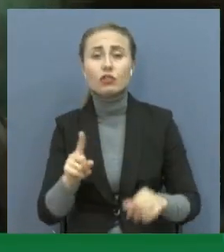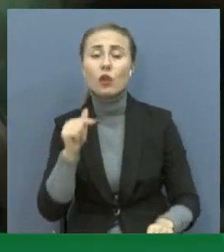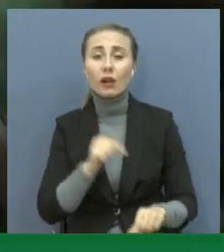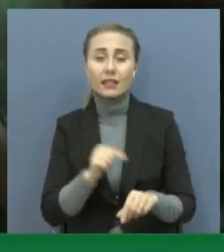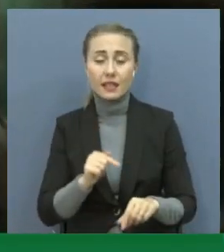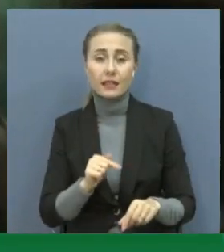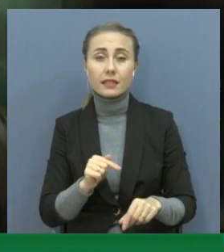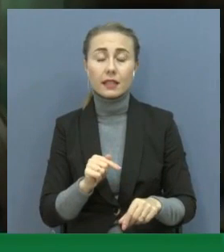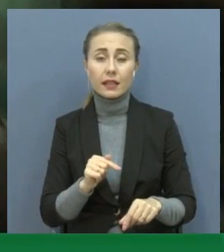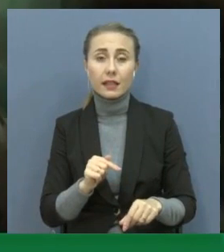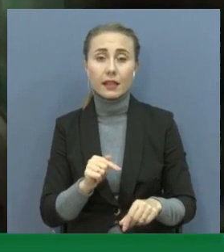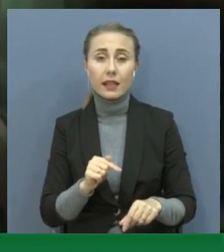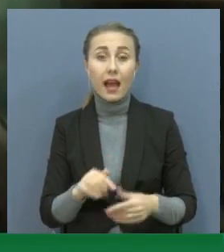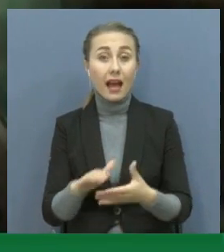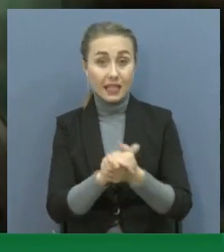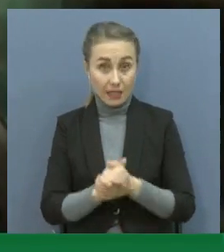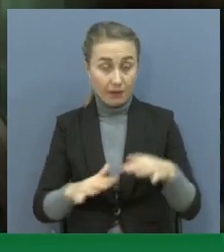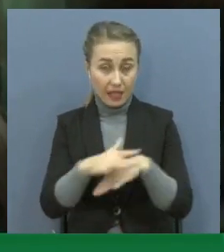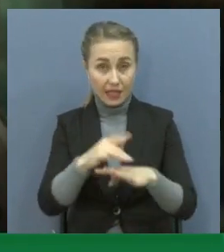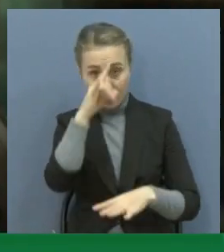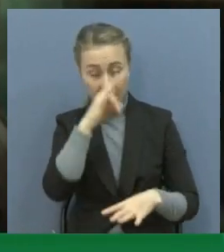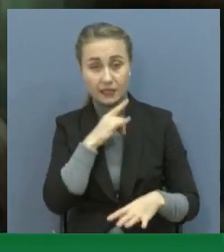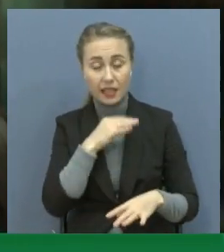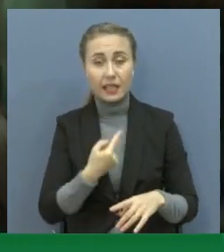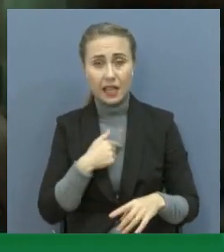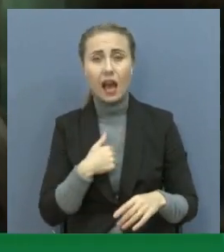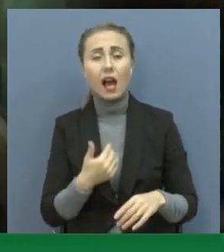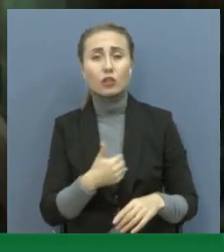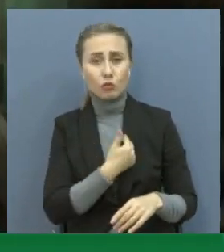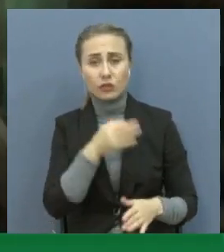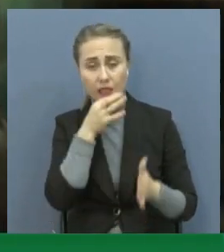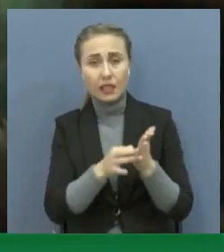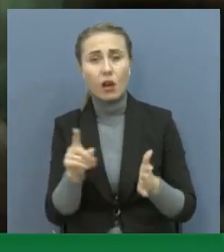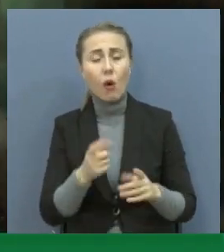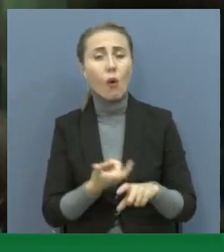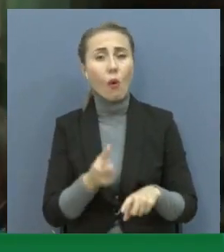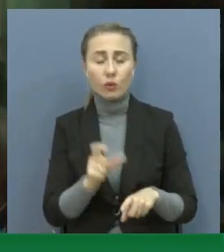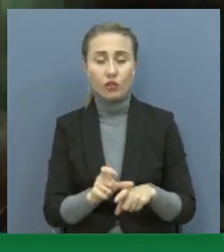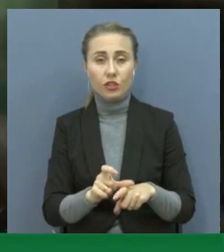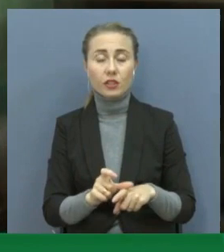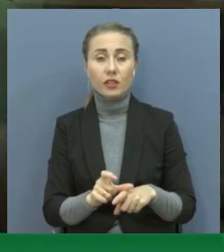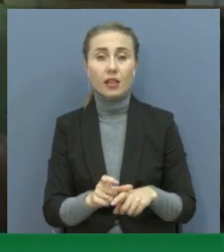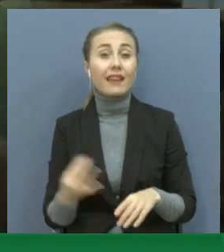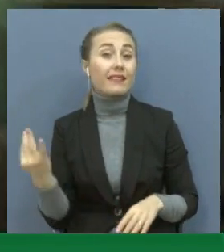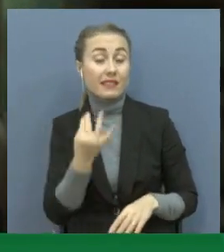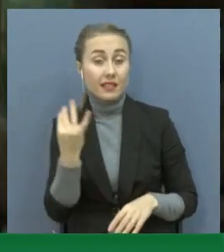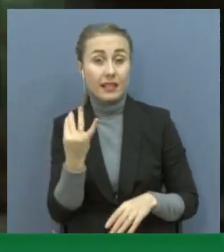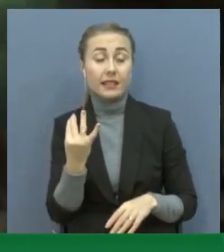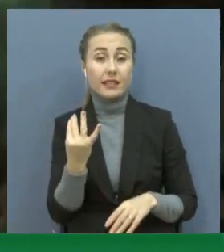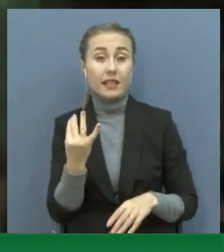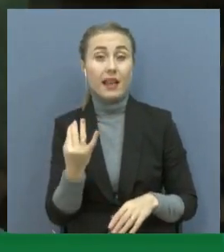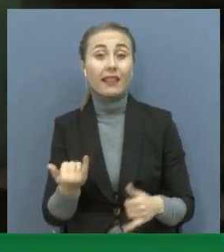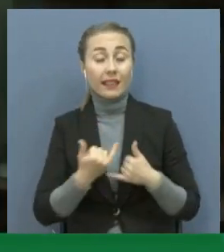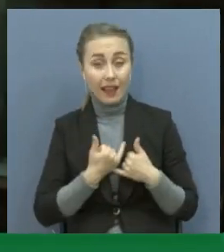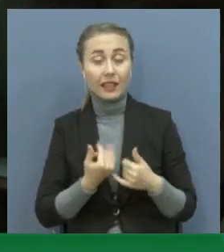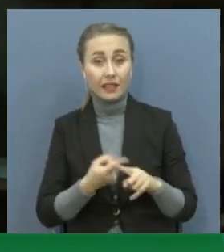касается ассамблеи народов Казахстана, я еще хотел сказать, что очень интересная и для